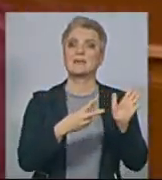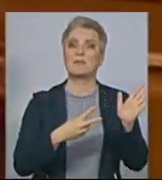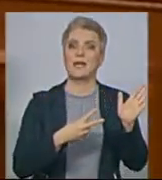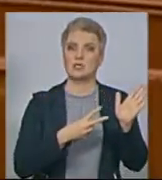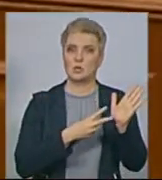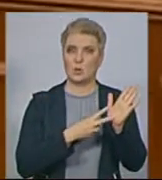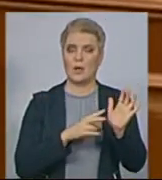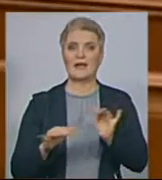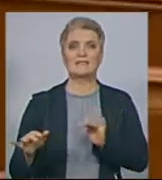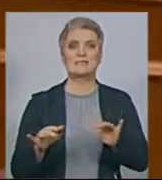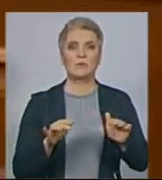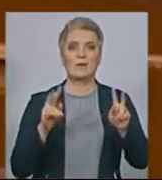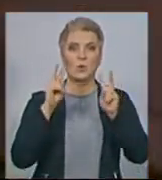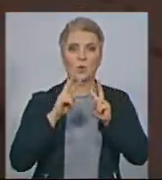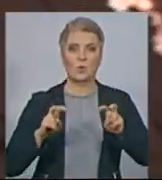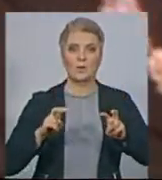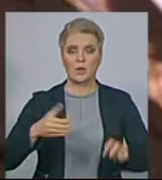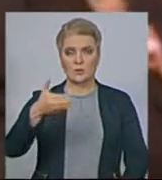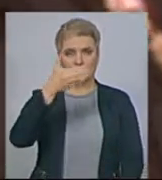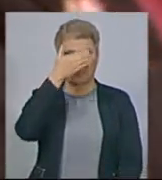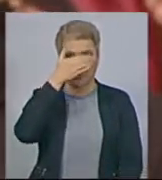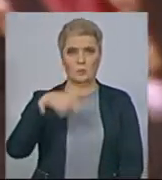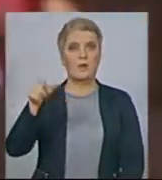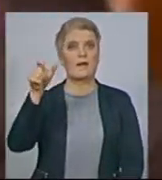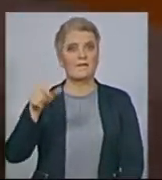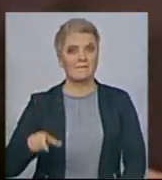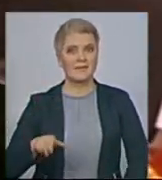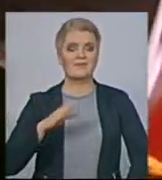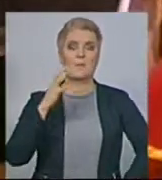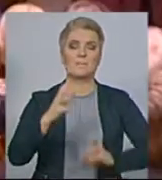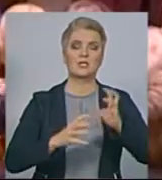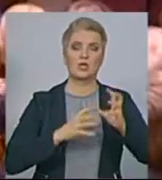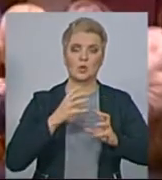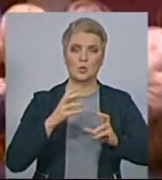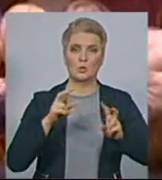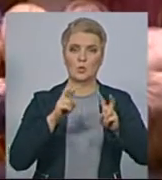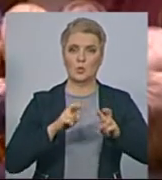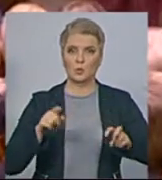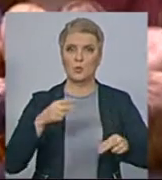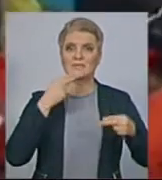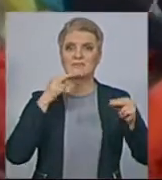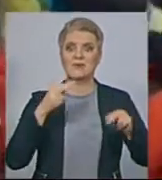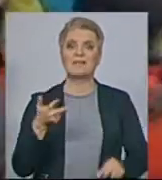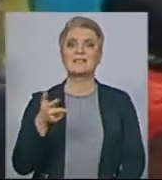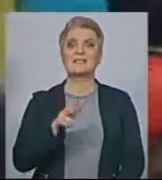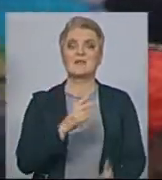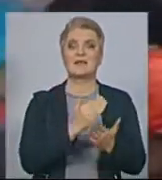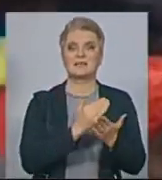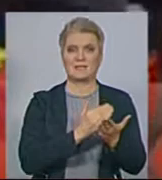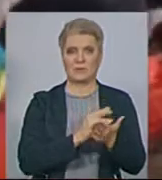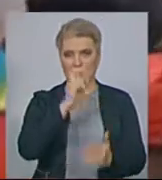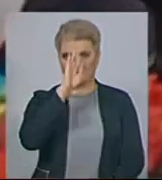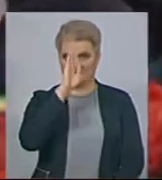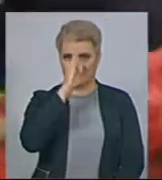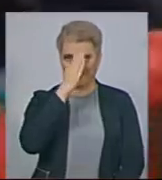розглядають заочно, він у міжнародному розшуку. Генпрокуратура звинувачує Януковича за 3 статтями: державна зрада, пособництво у